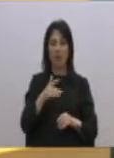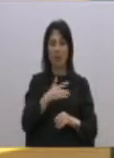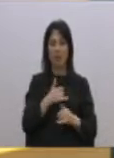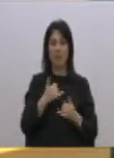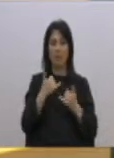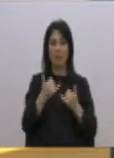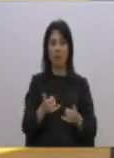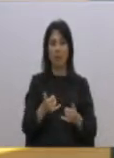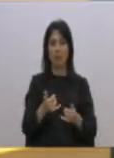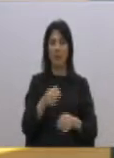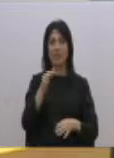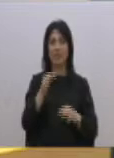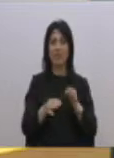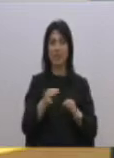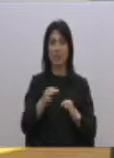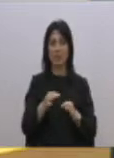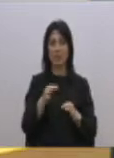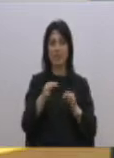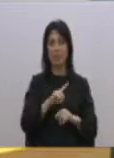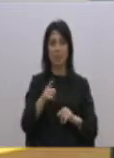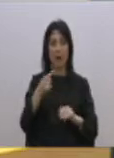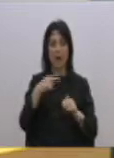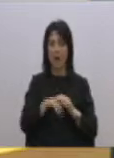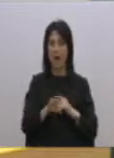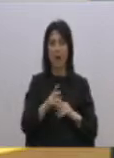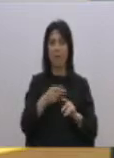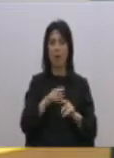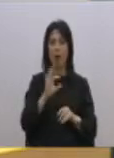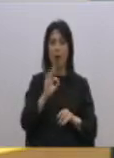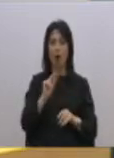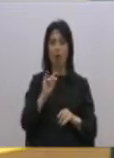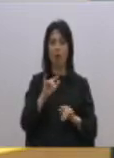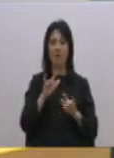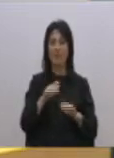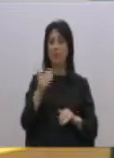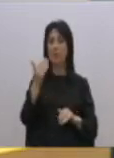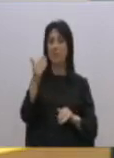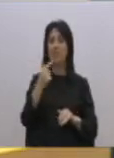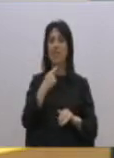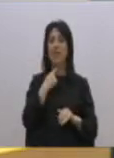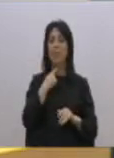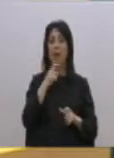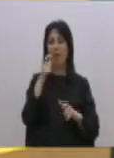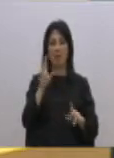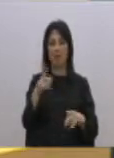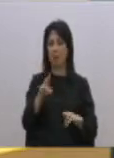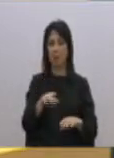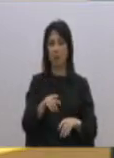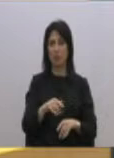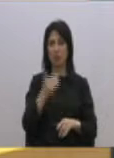ემსახურება სასამართლოში და სასამართლოს გარეთაც. ამიტომ ოჩიგავას საქმეზე თქვენ ხმა ნუ ისმის.